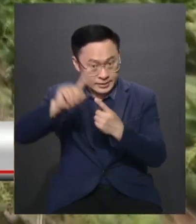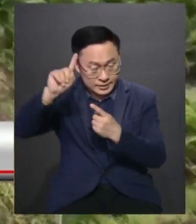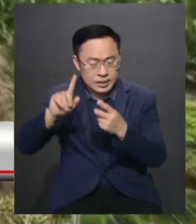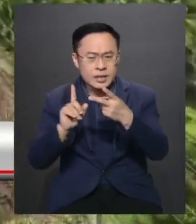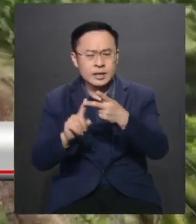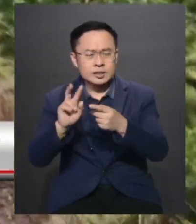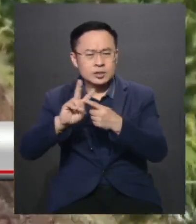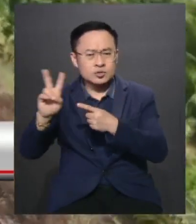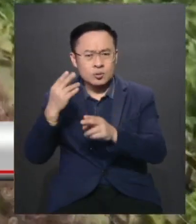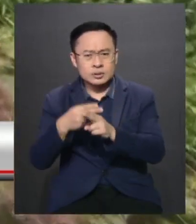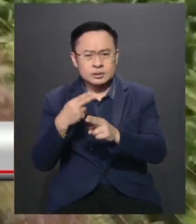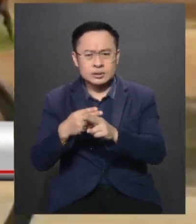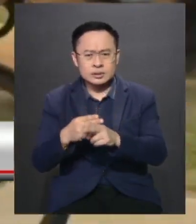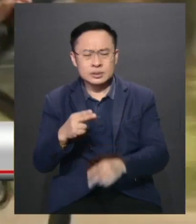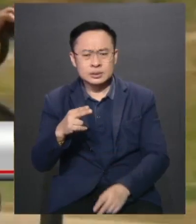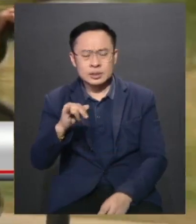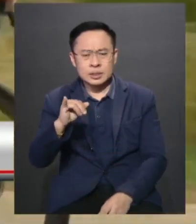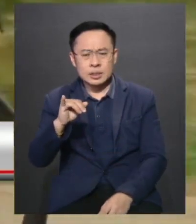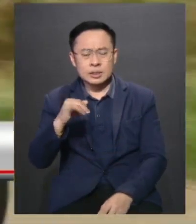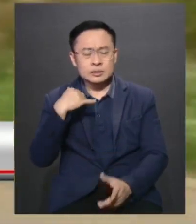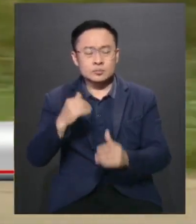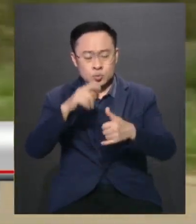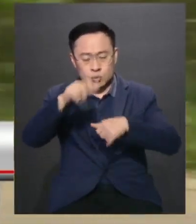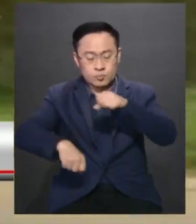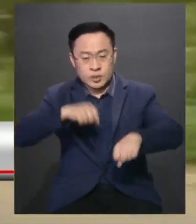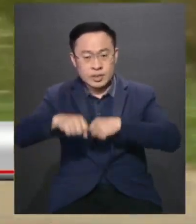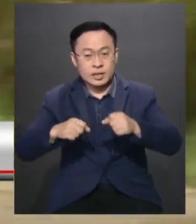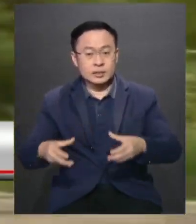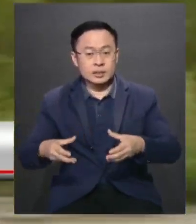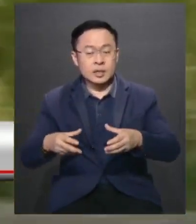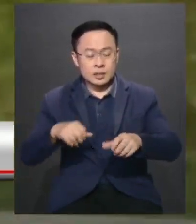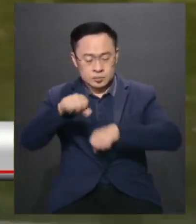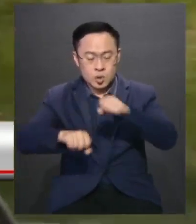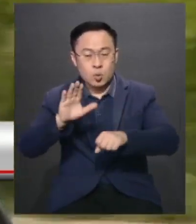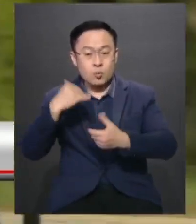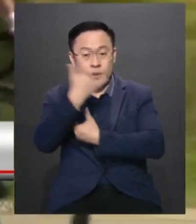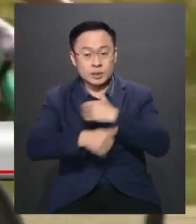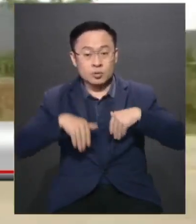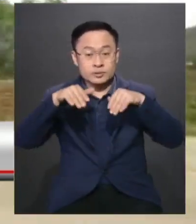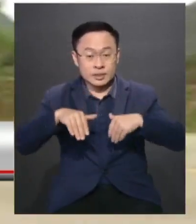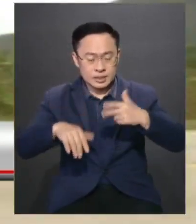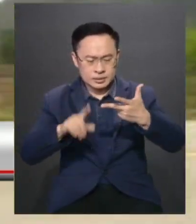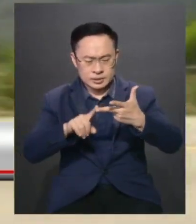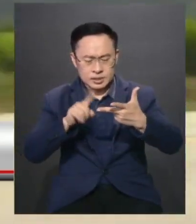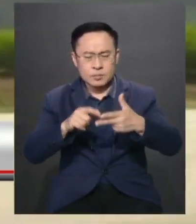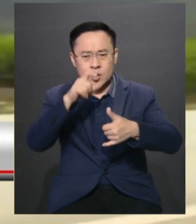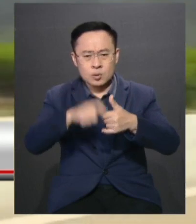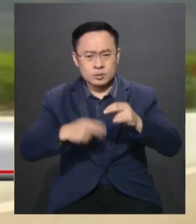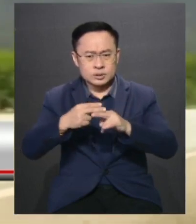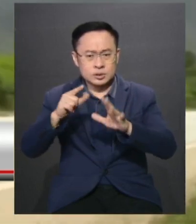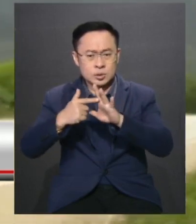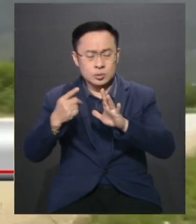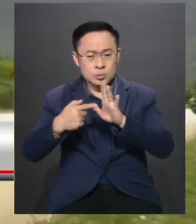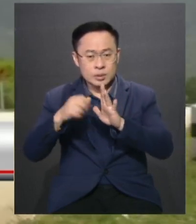ะเป็นไอวอรี่คาเมรอนนักปั่นออสเตรเลียจากทีมเซนต์จอร์จและอันดับที่3ค่ะเป็นลูคัสคาสเทนเซนนะ